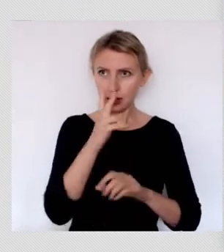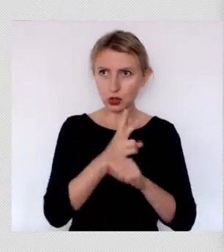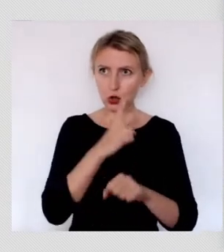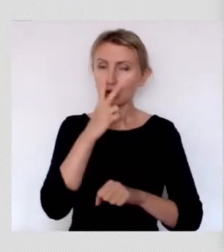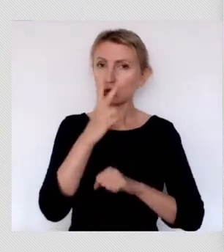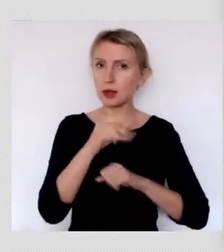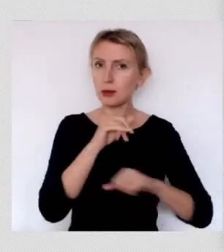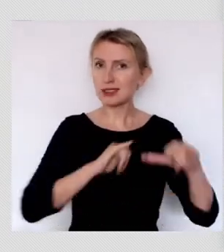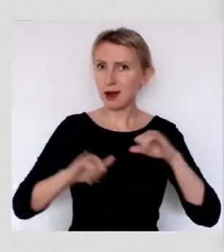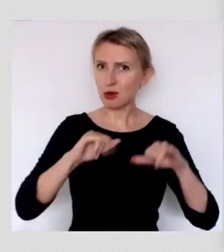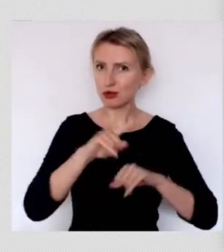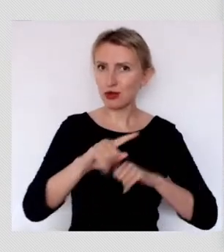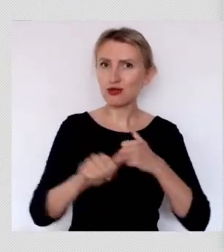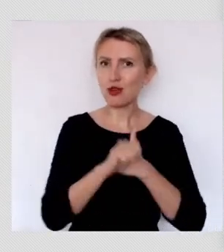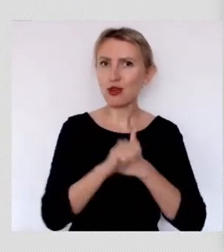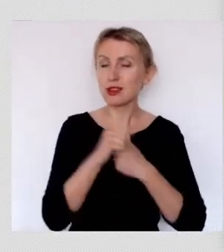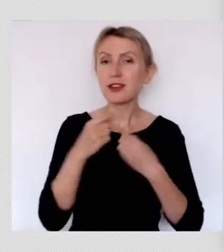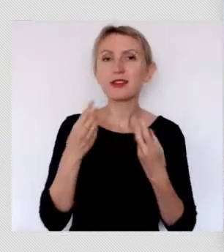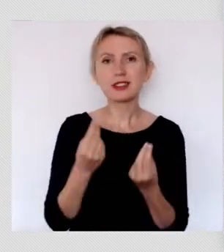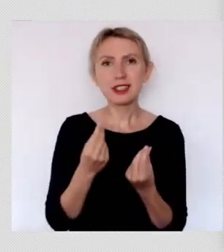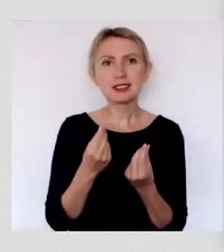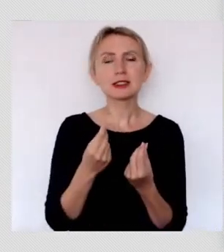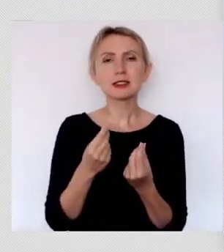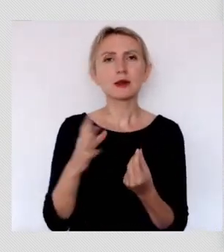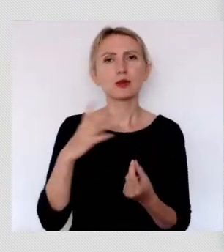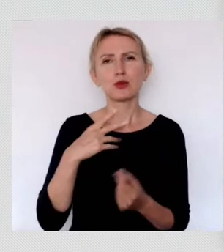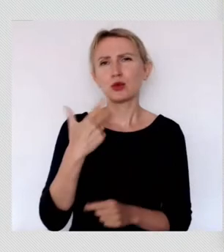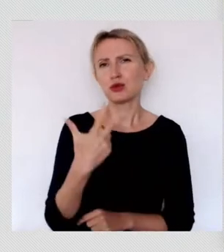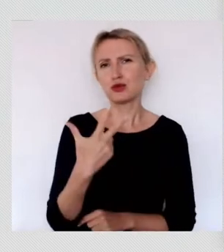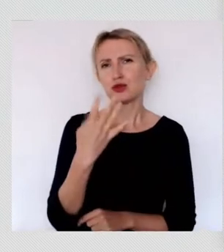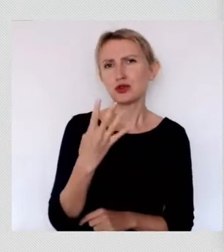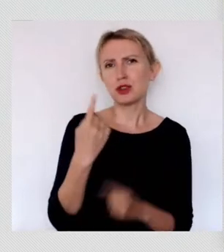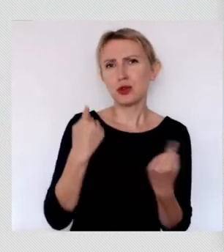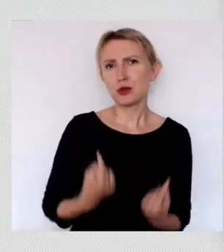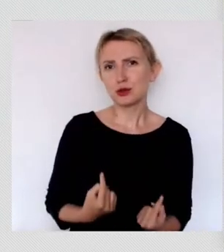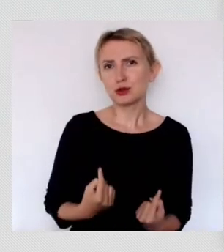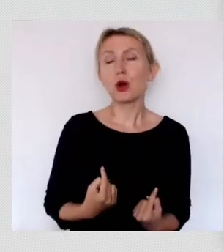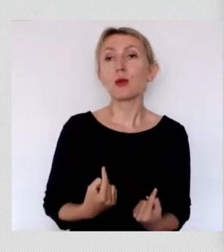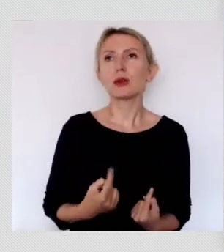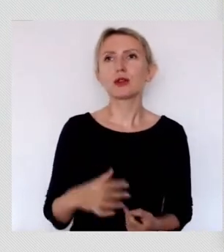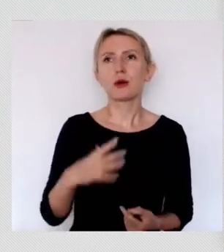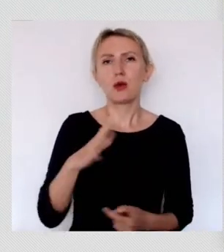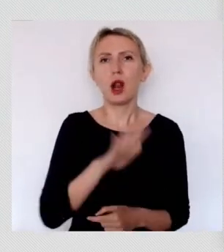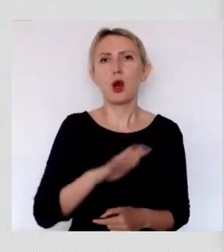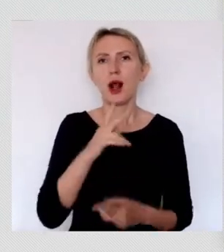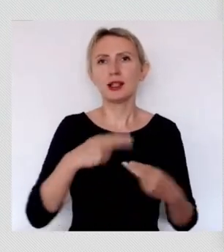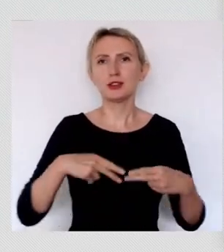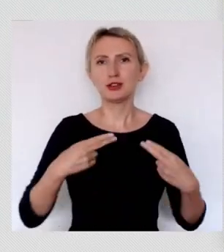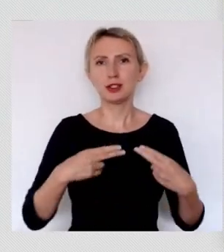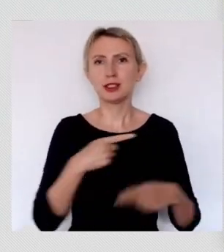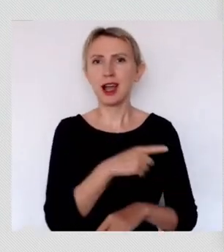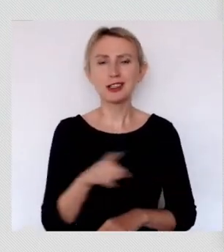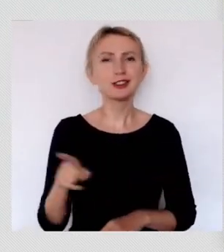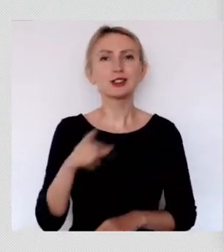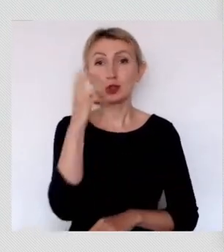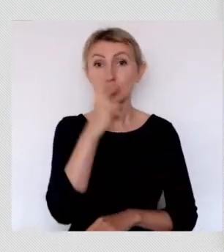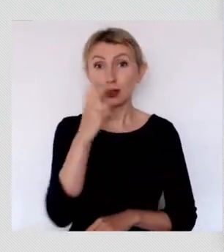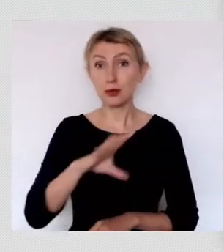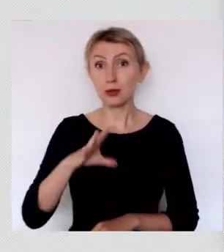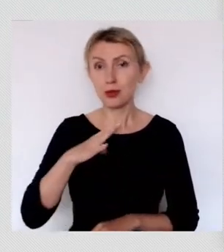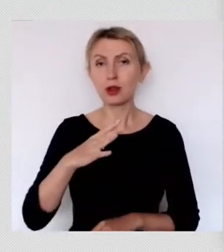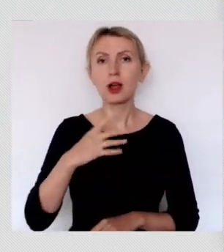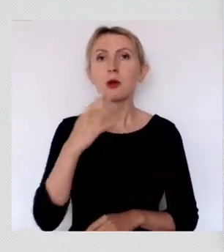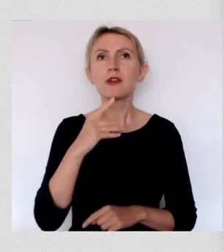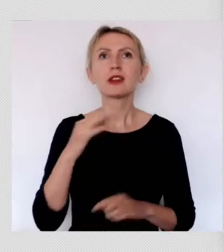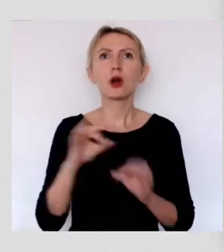do dokumentacji finansowej, to były raptem 3-4 osoby i to z reguły byli lokalni dziennikarze, którzy się tym interesowali. Mówię, o centralnych